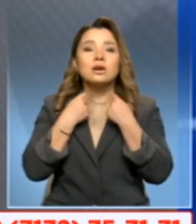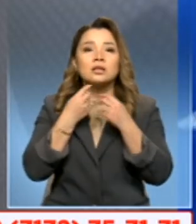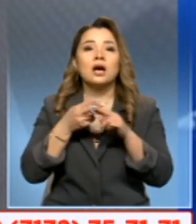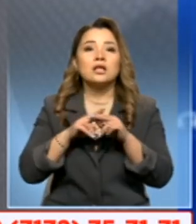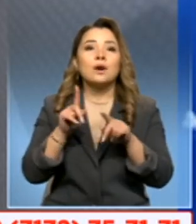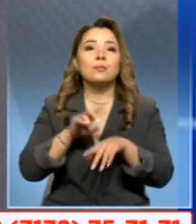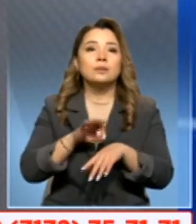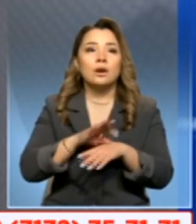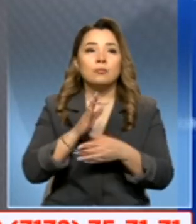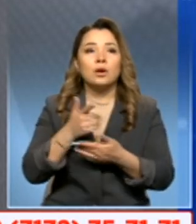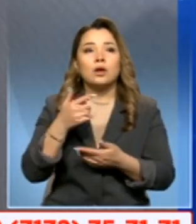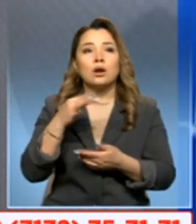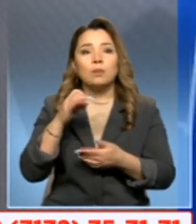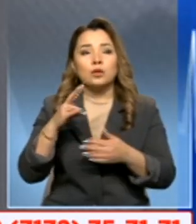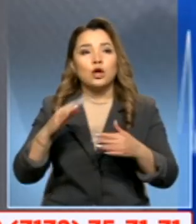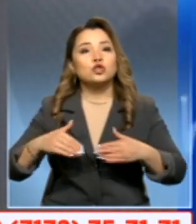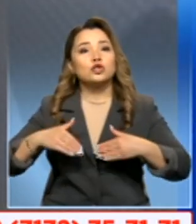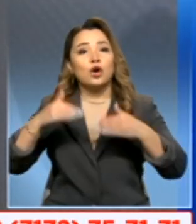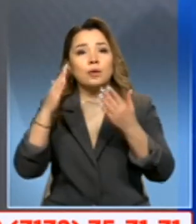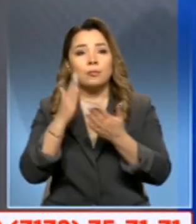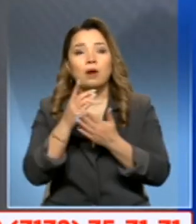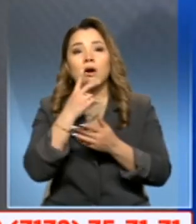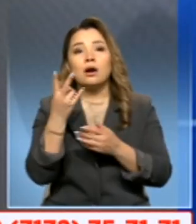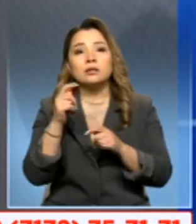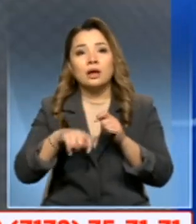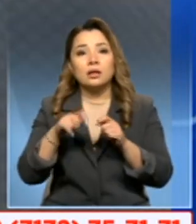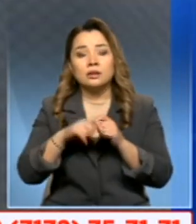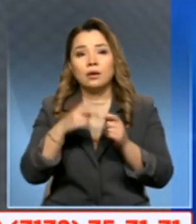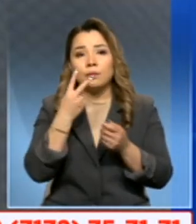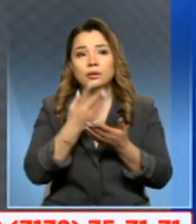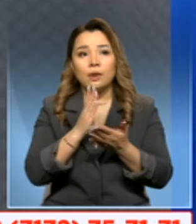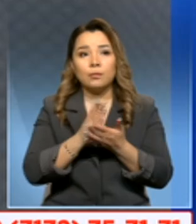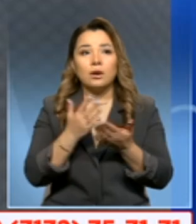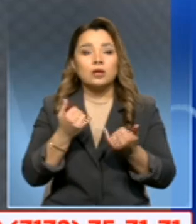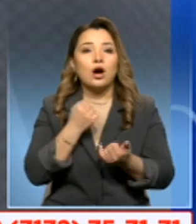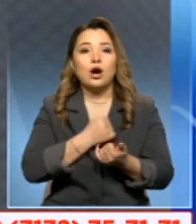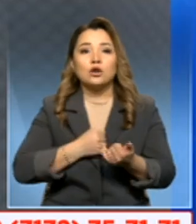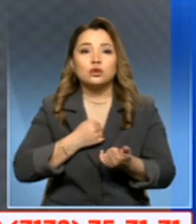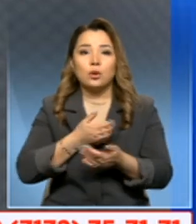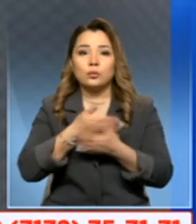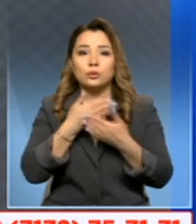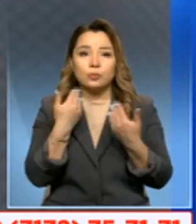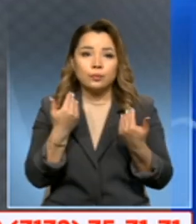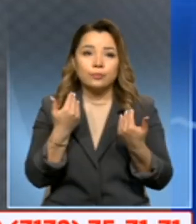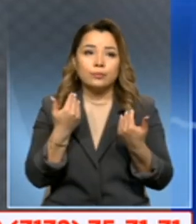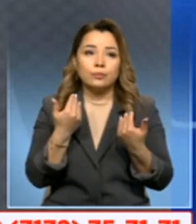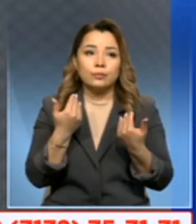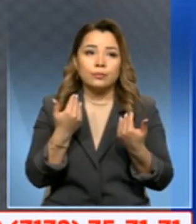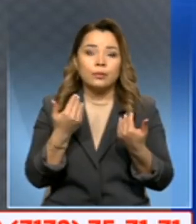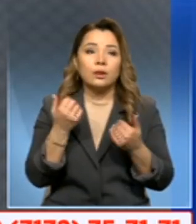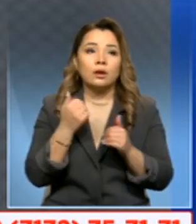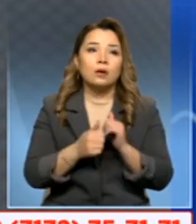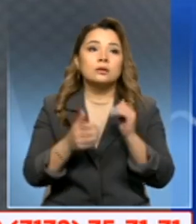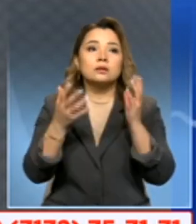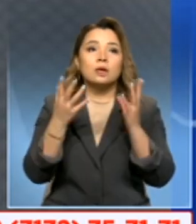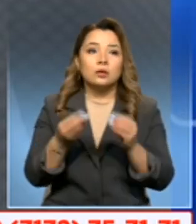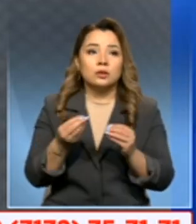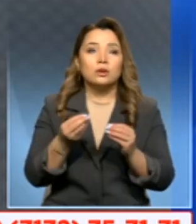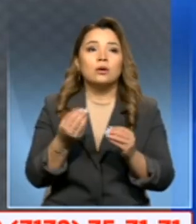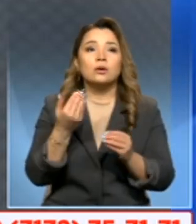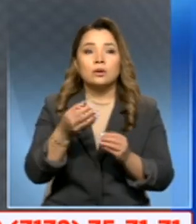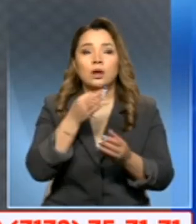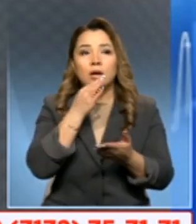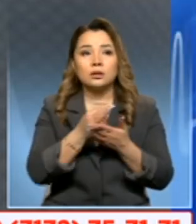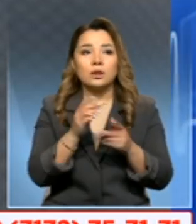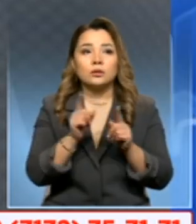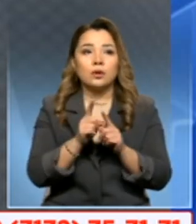ауыратын, гормондарым жоғары болған, анализдер тапсырған кезде. Қазір ашуланбаймын. Сосын күнделікті 10 мың қадам